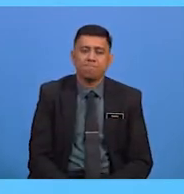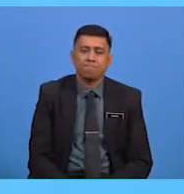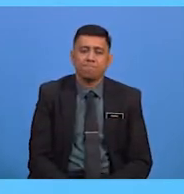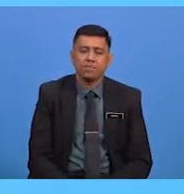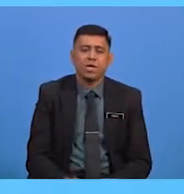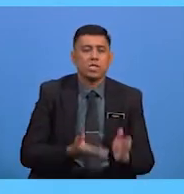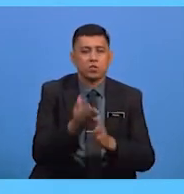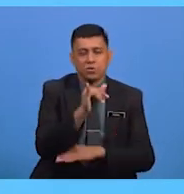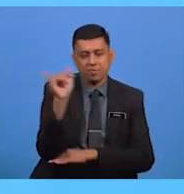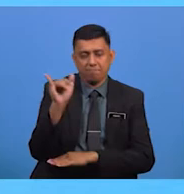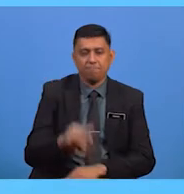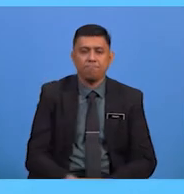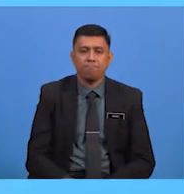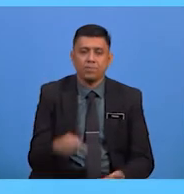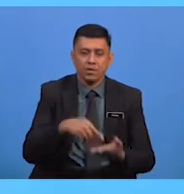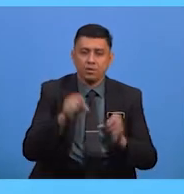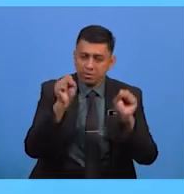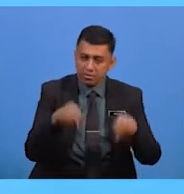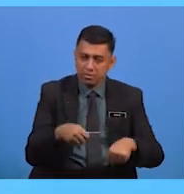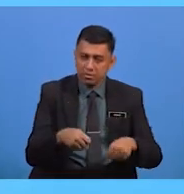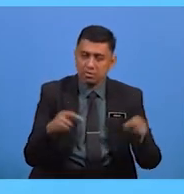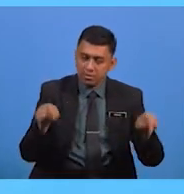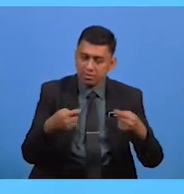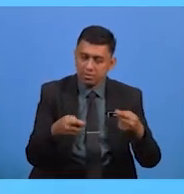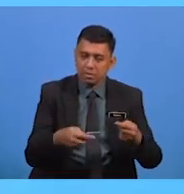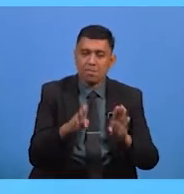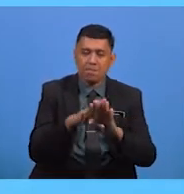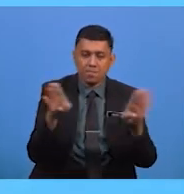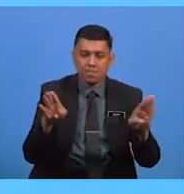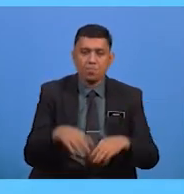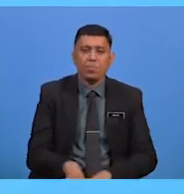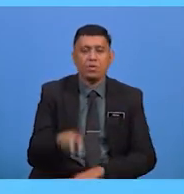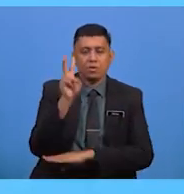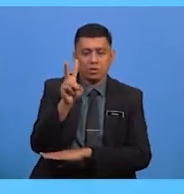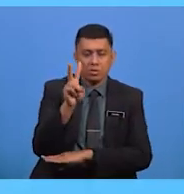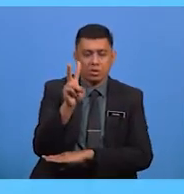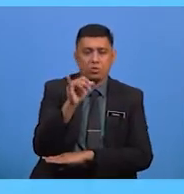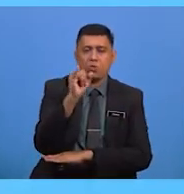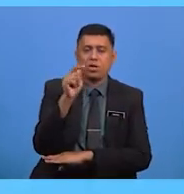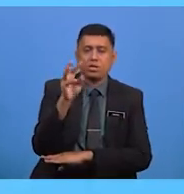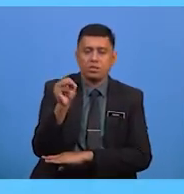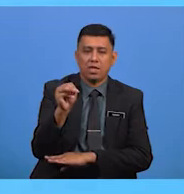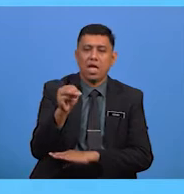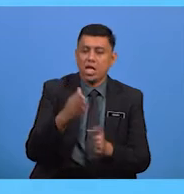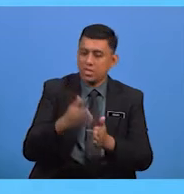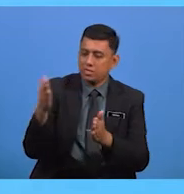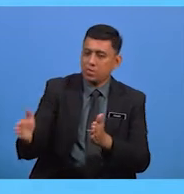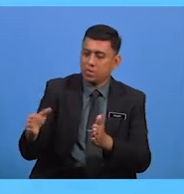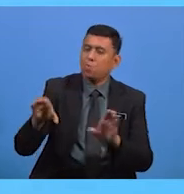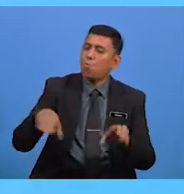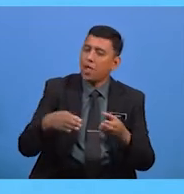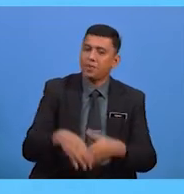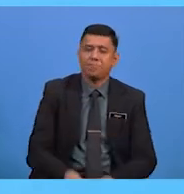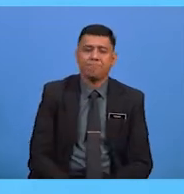struktur kawalan seterusnya. Ini membolehkan tindakan membandingkan dua item bersebelahan dilaksanakan